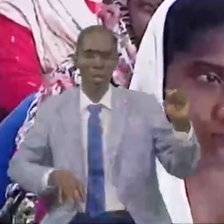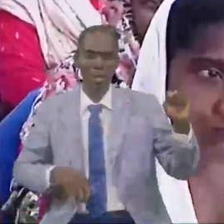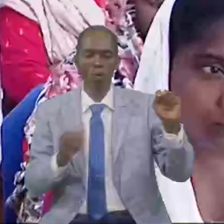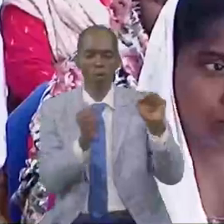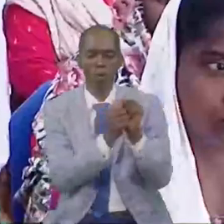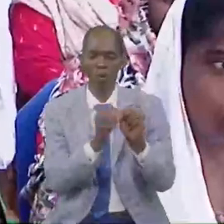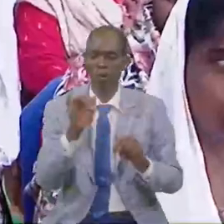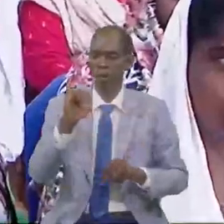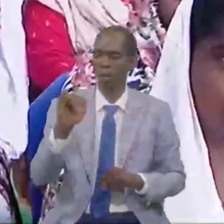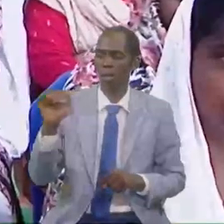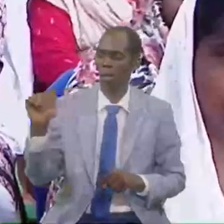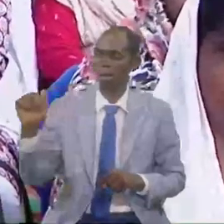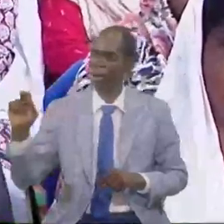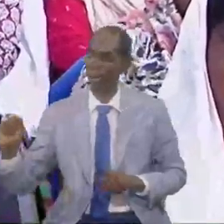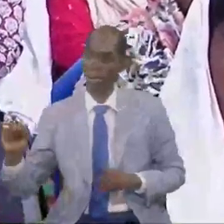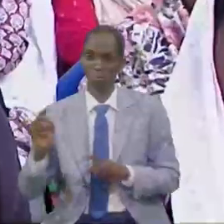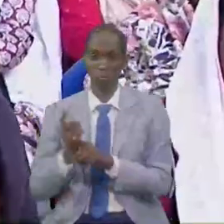I-A-N.